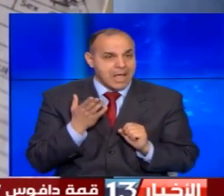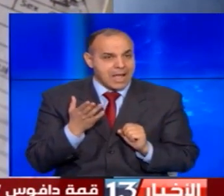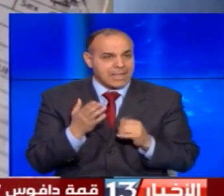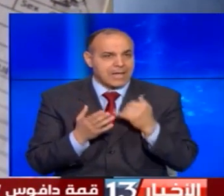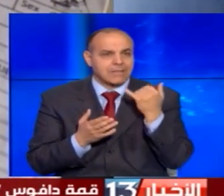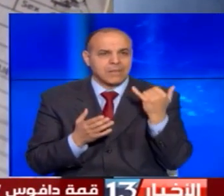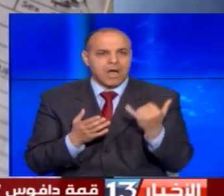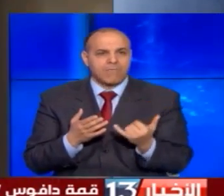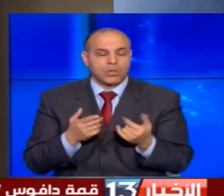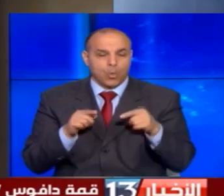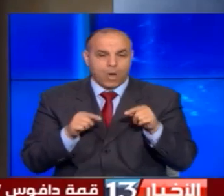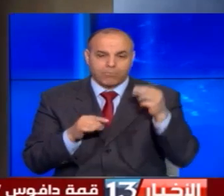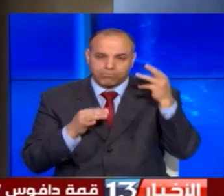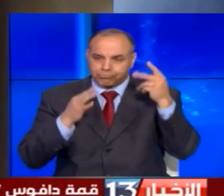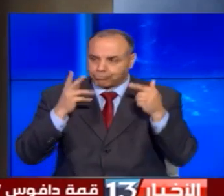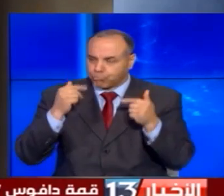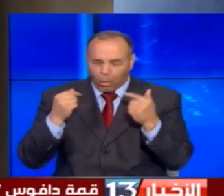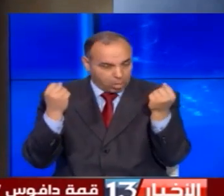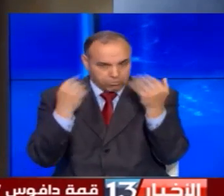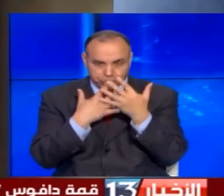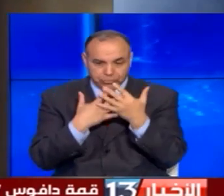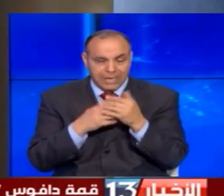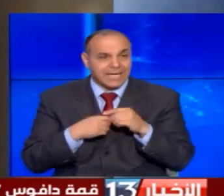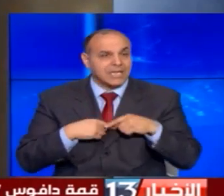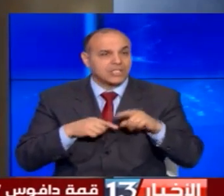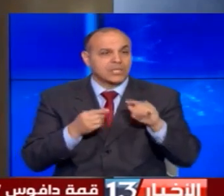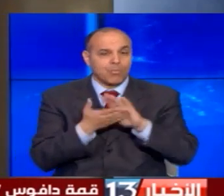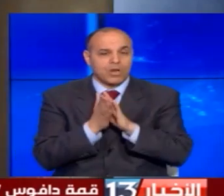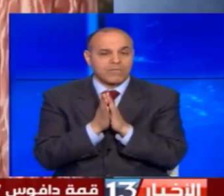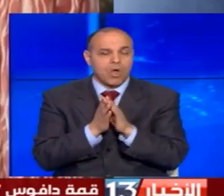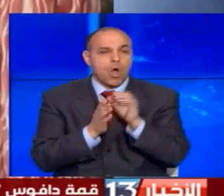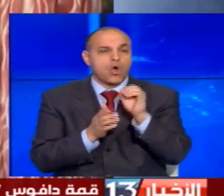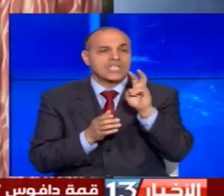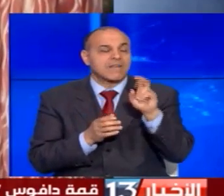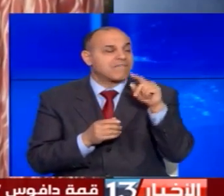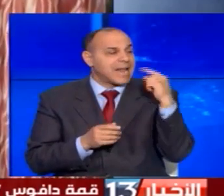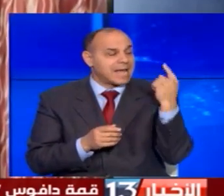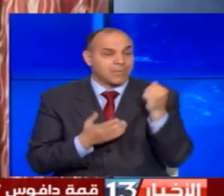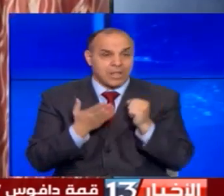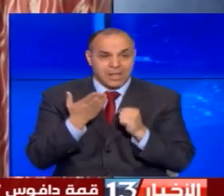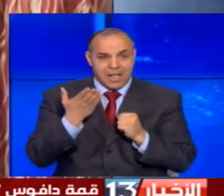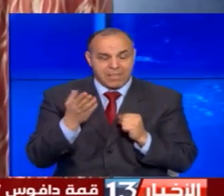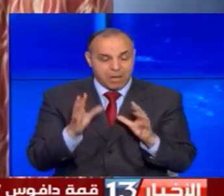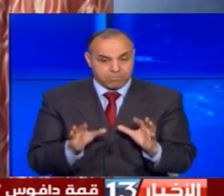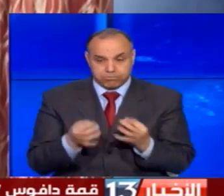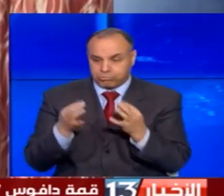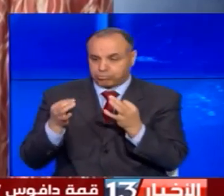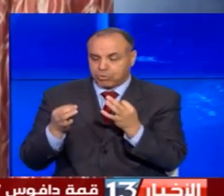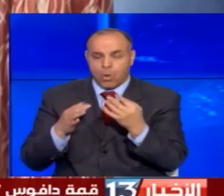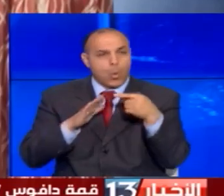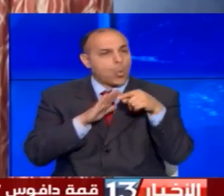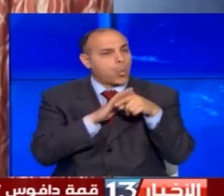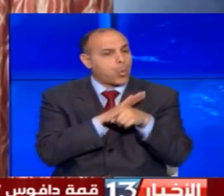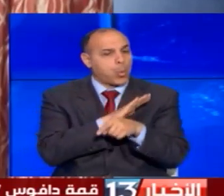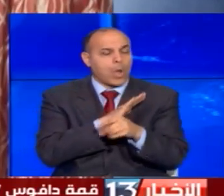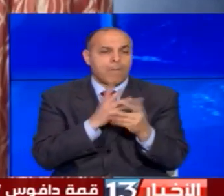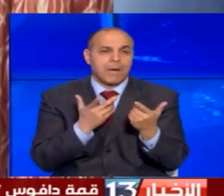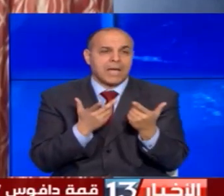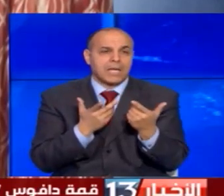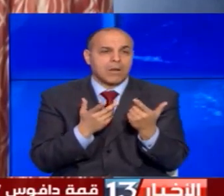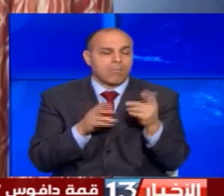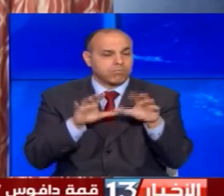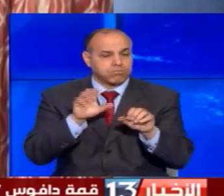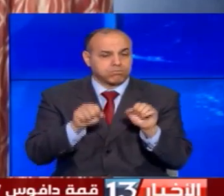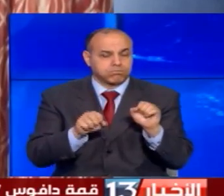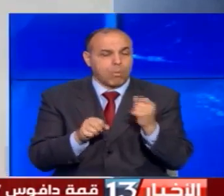ضاعفت وقعه أرقام صادمة نشرتها منظمة أوكسفام العالمية تكشف مدى عمق الهوة بين